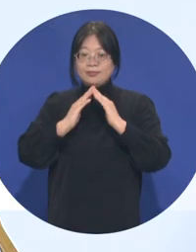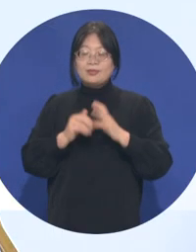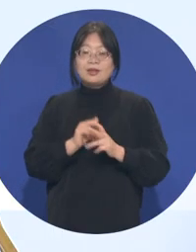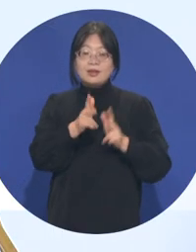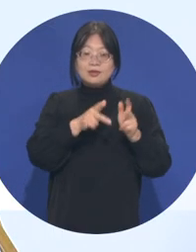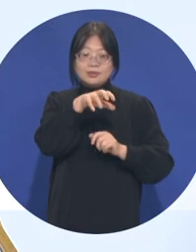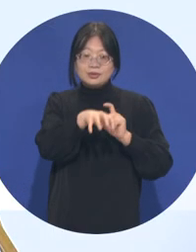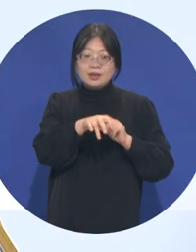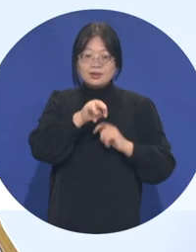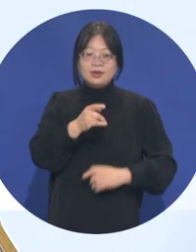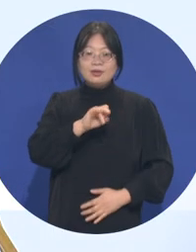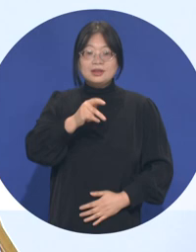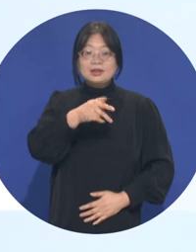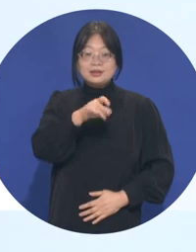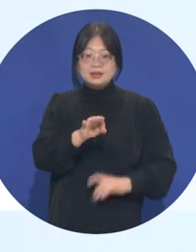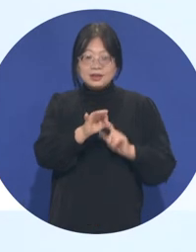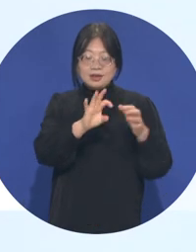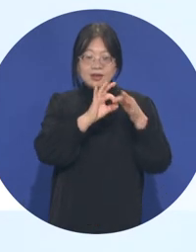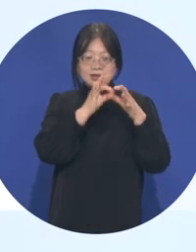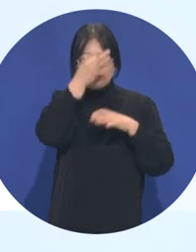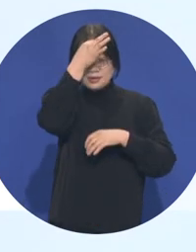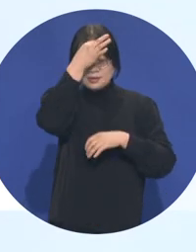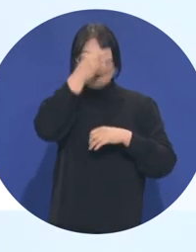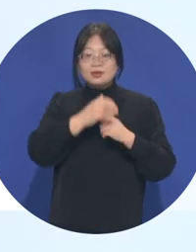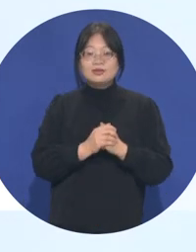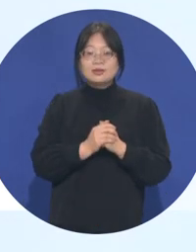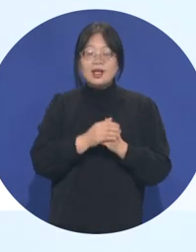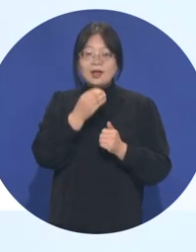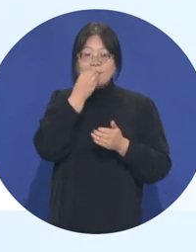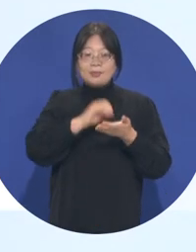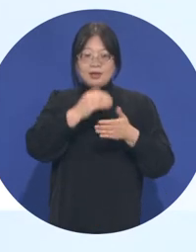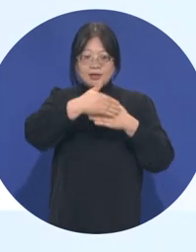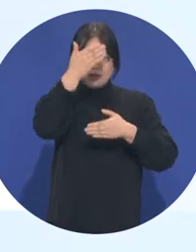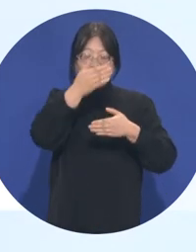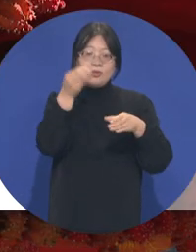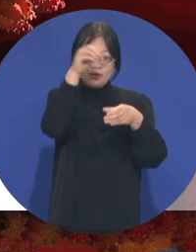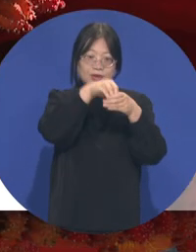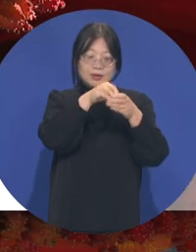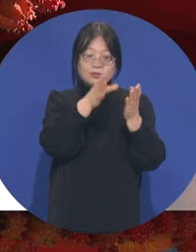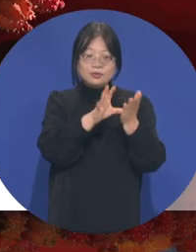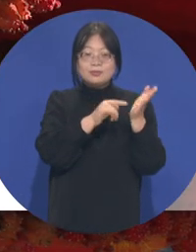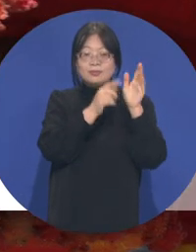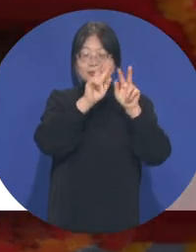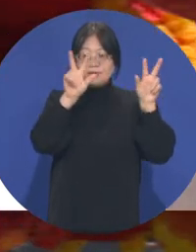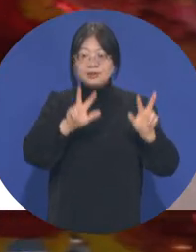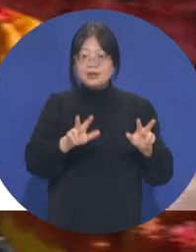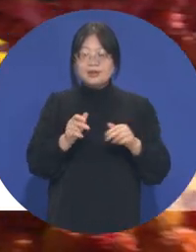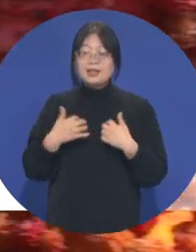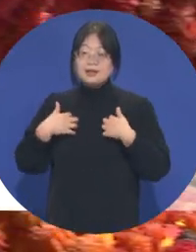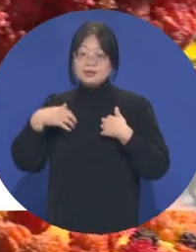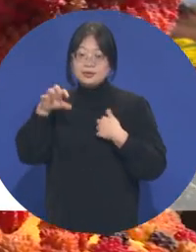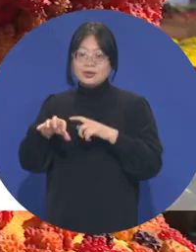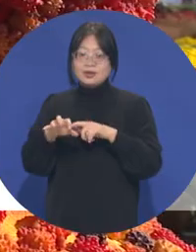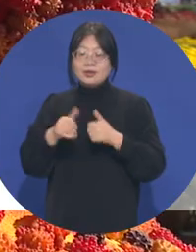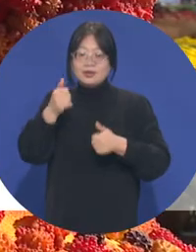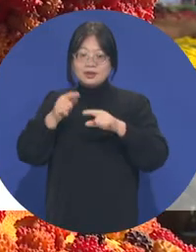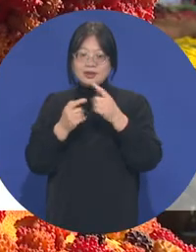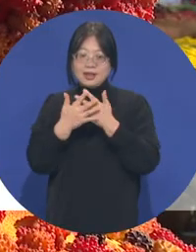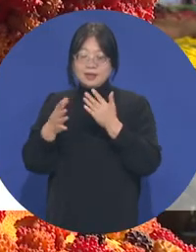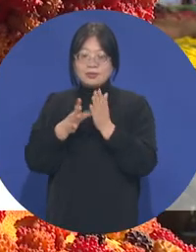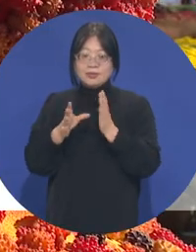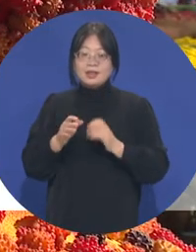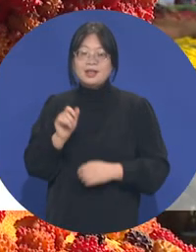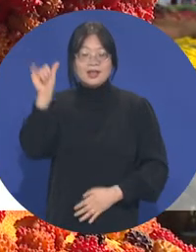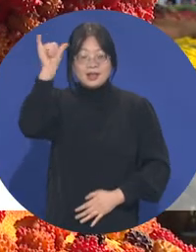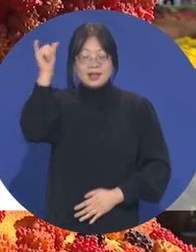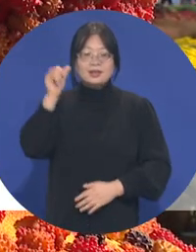산업 존에는 선인장 다육식물 관련 개발 기술과 벽면 녹화 패널 제품 등이 전시되고 힐링 존에서는 경진대회 작품전과